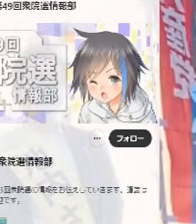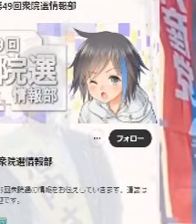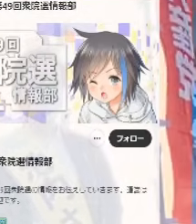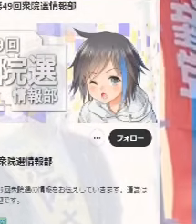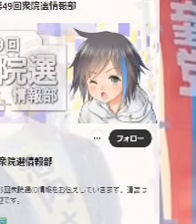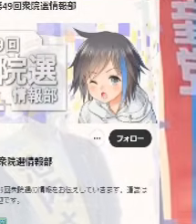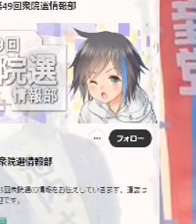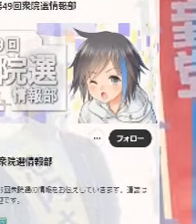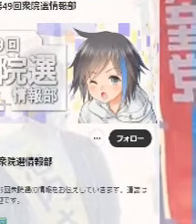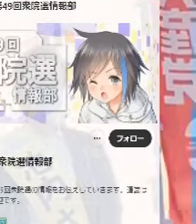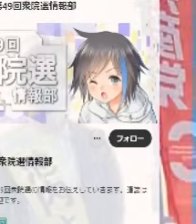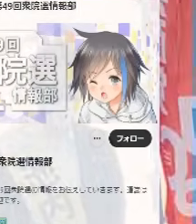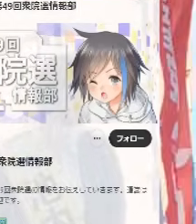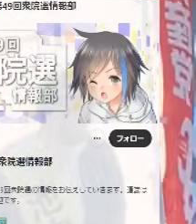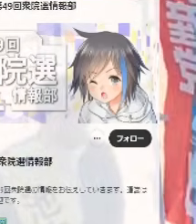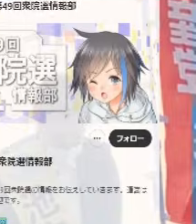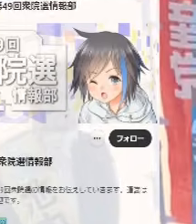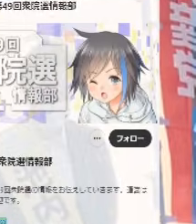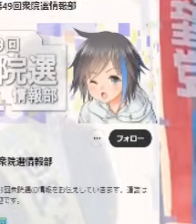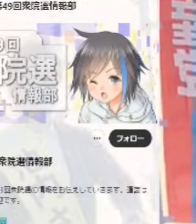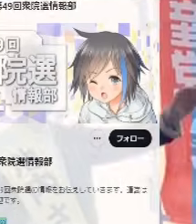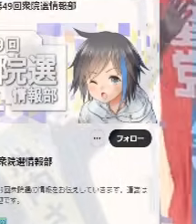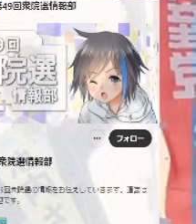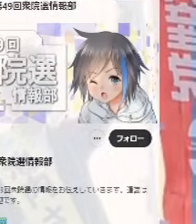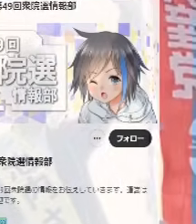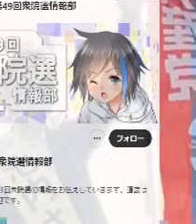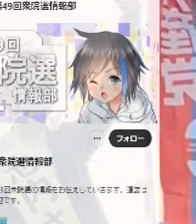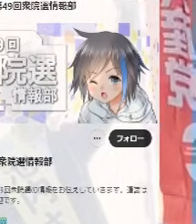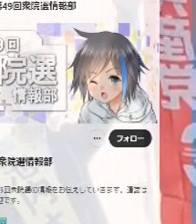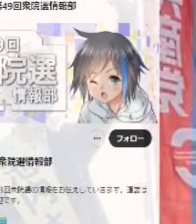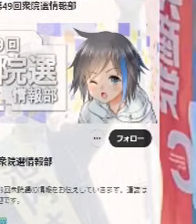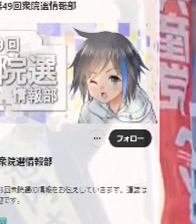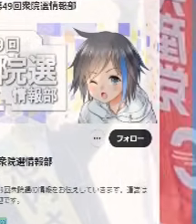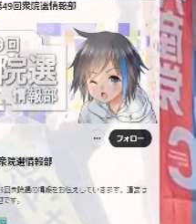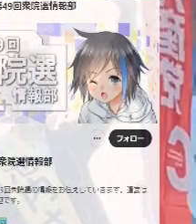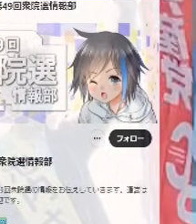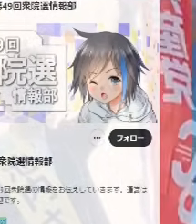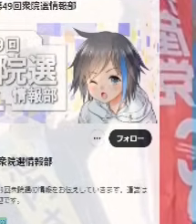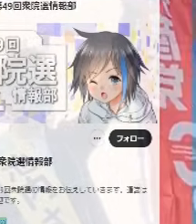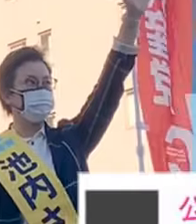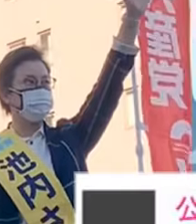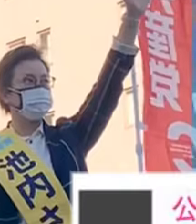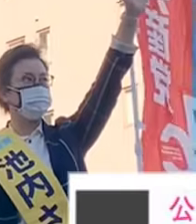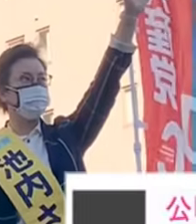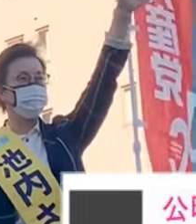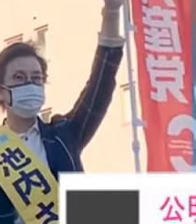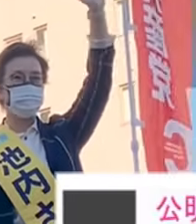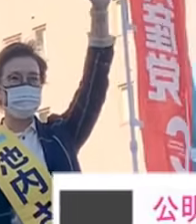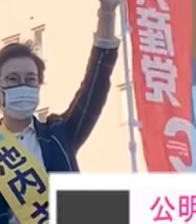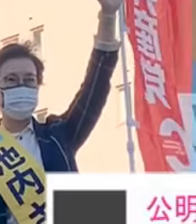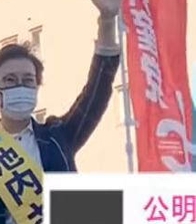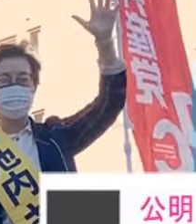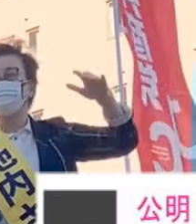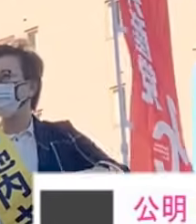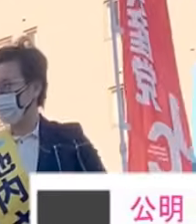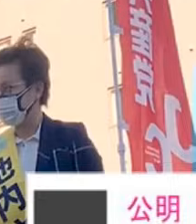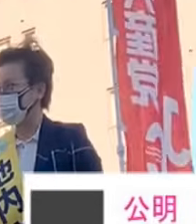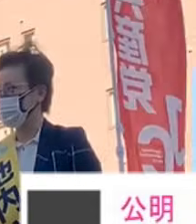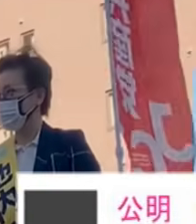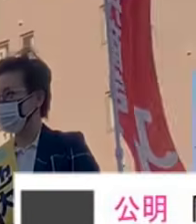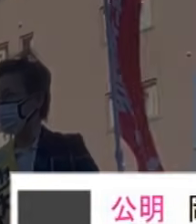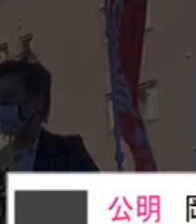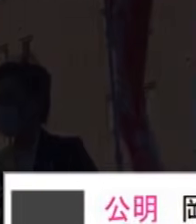さん、池内沙織さんに一票を投じていただきたい。それが次の日本を作るということになる、私は確信し